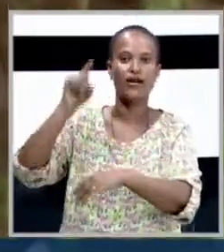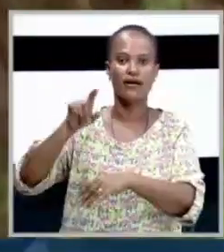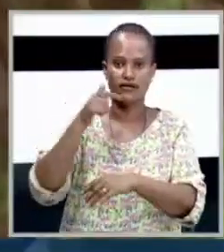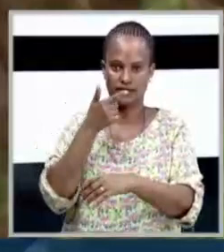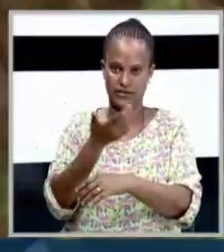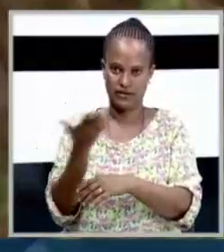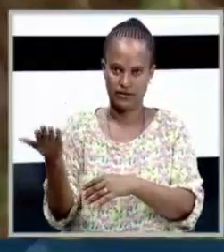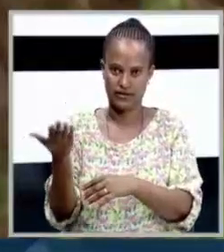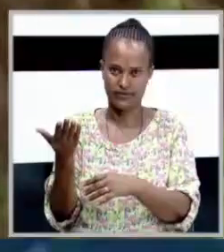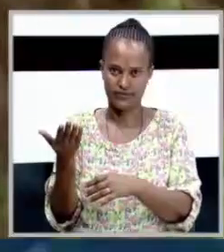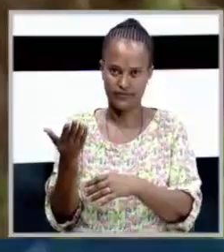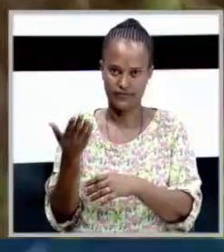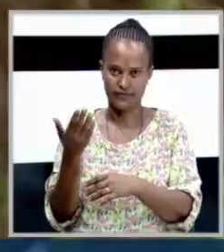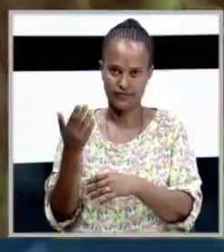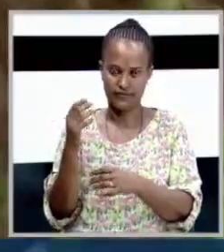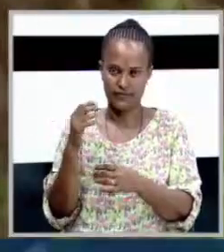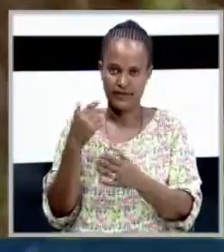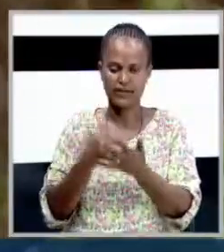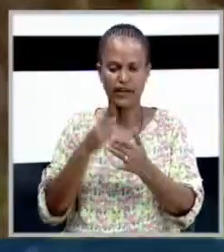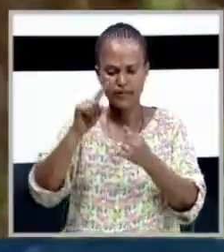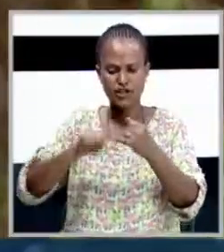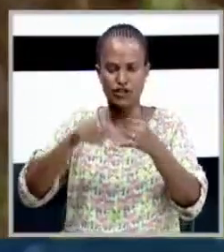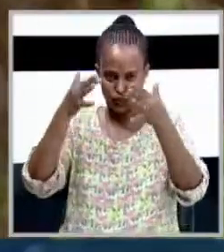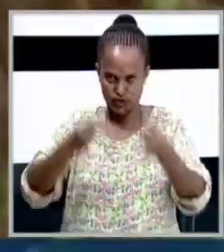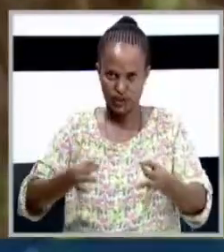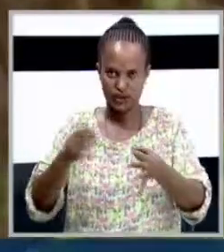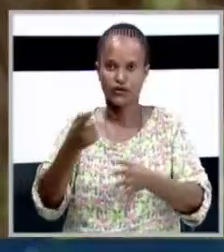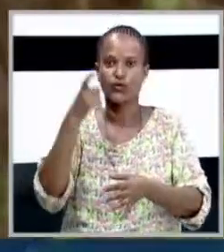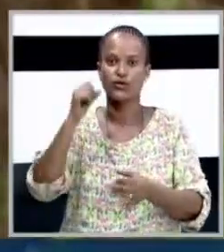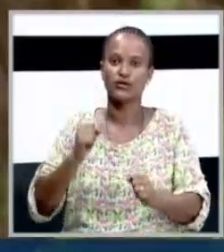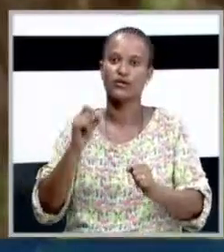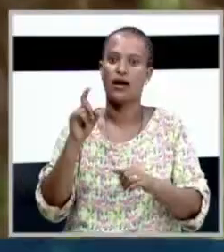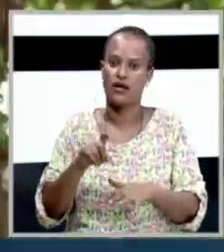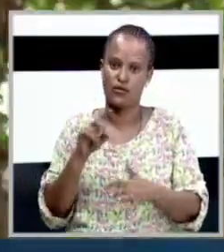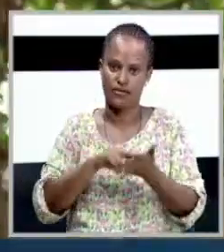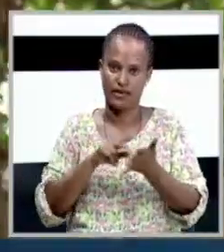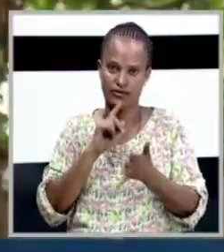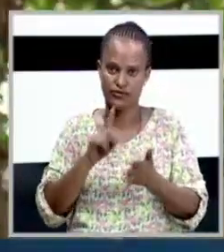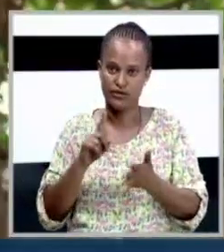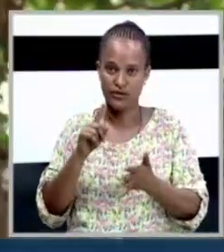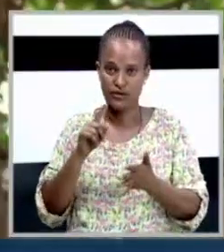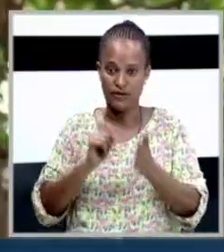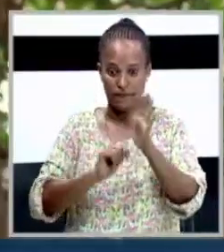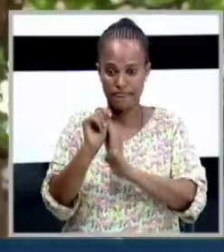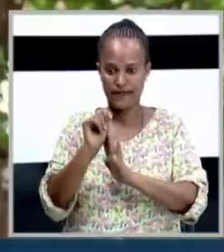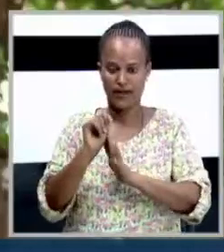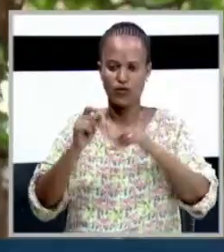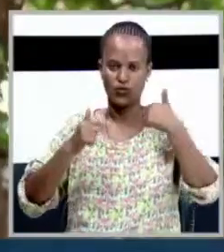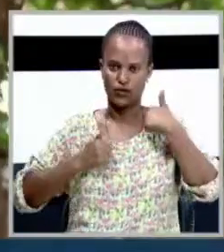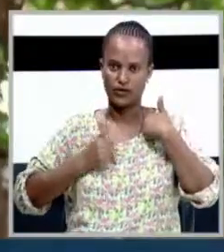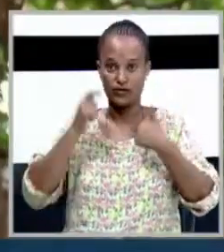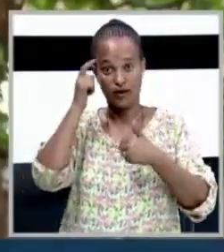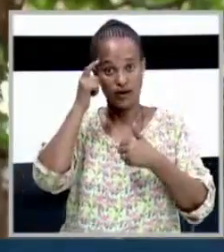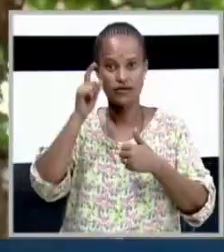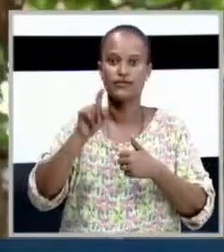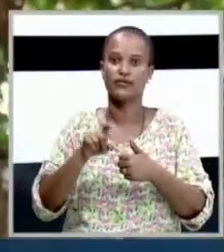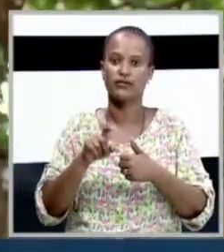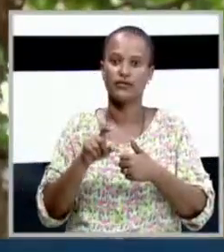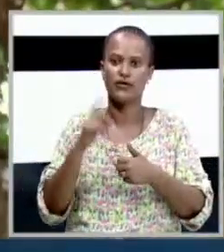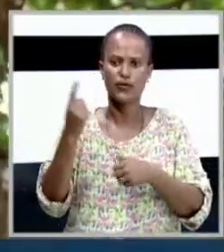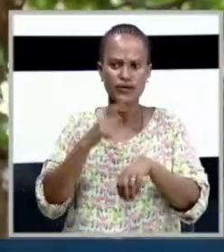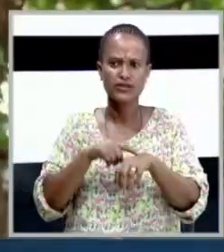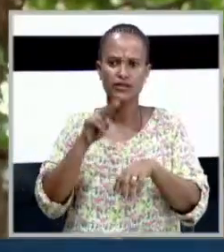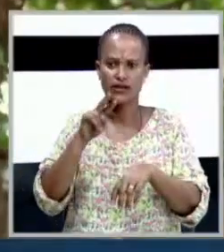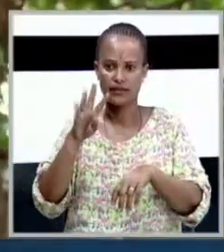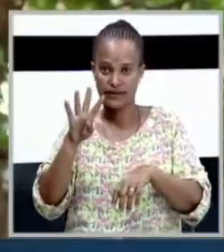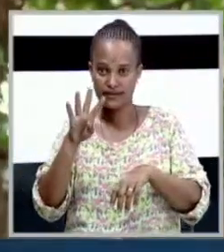ነገር እታ ናይ መጨረሻ ውሳነ ክትከውን ክትክእል ኣለዋ ማለት እዩ። ንትግራይ እውን ወታደር የድልያ እዩ ኢልና ስንሓስብ ኩሉ ግዜ